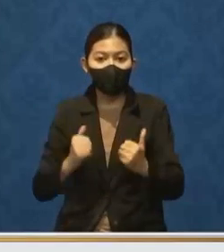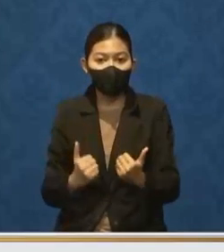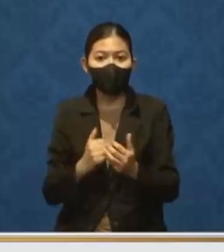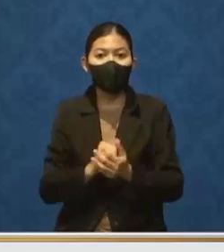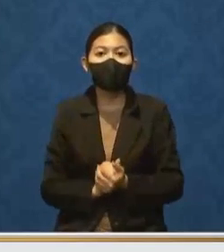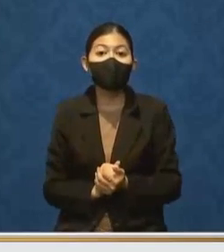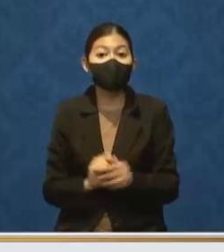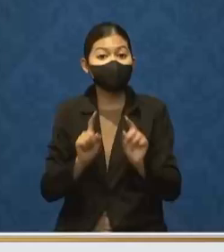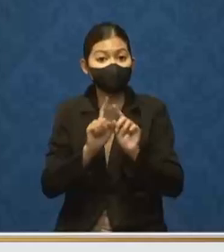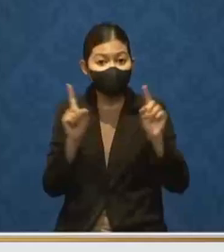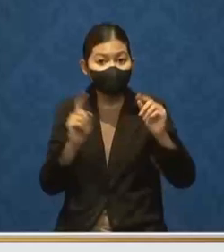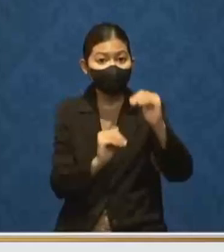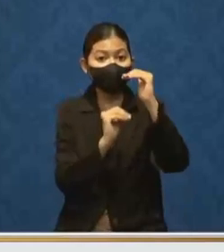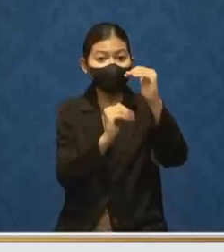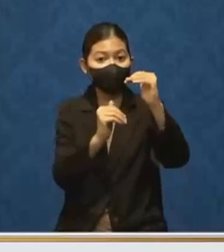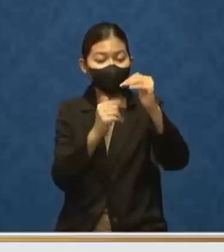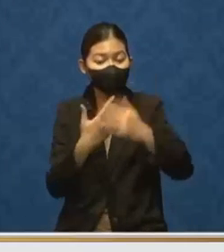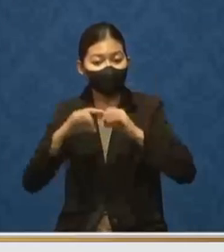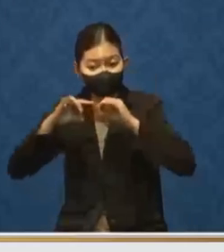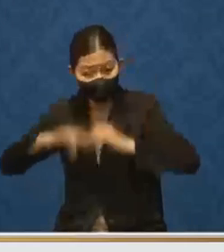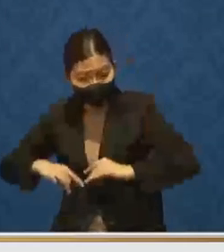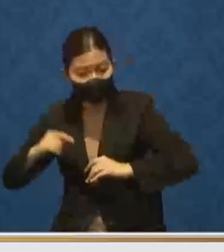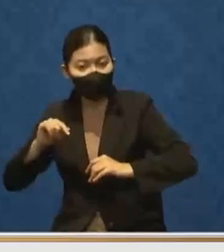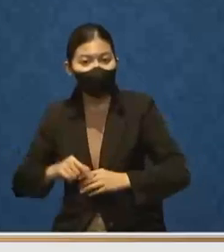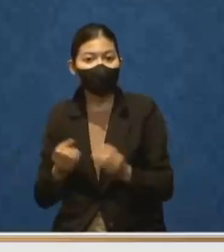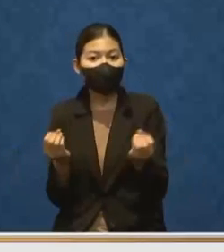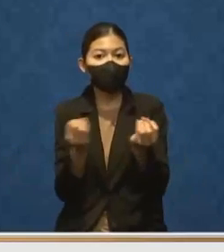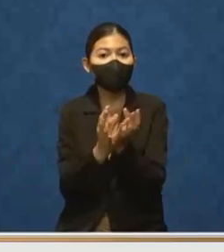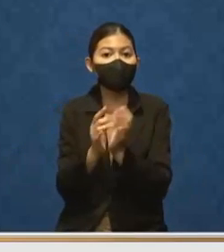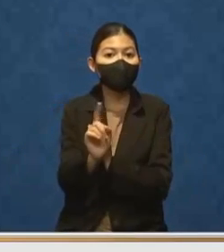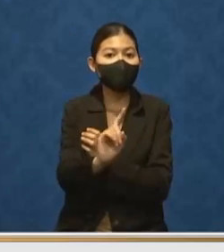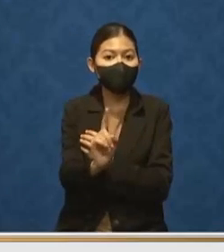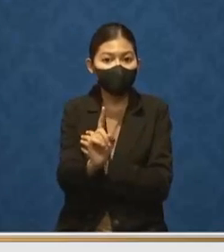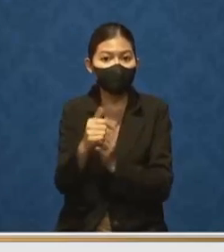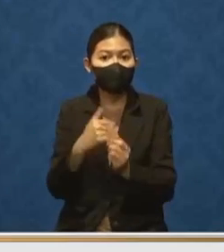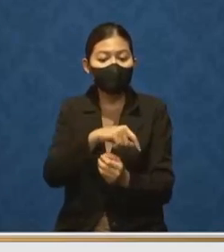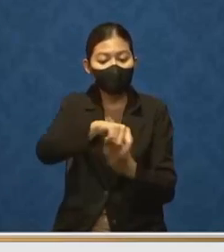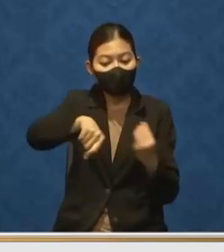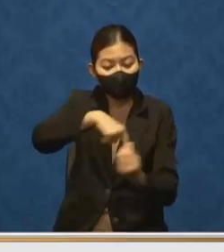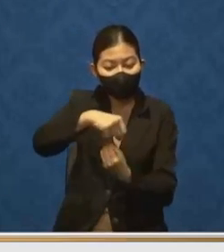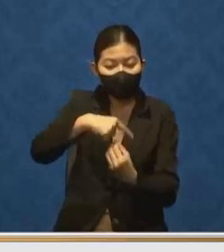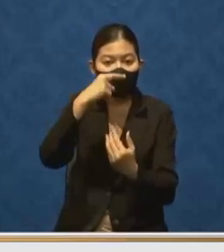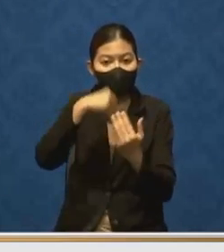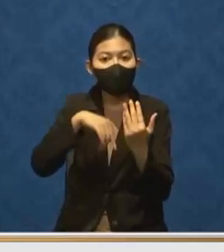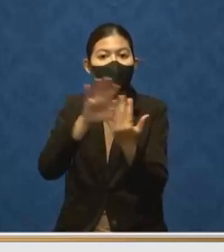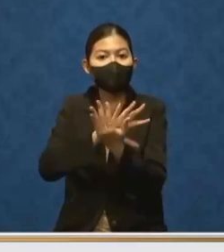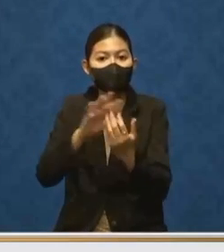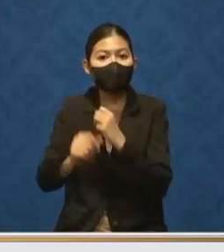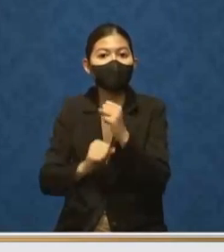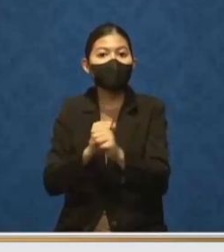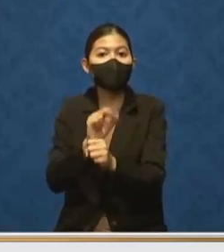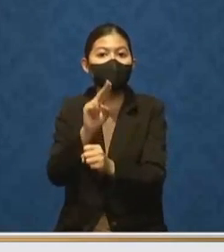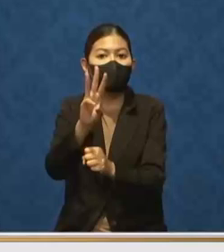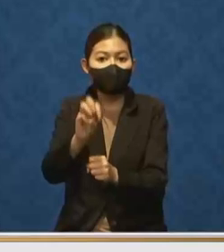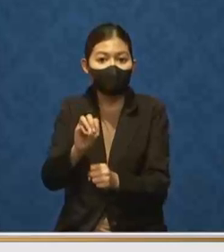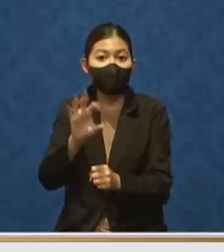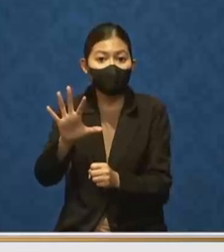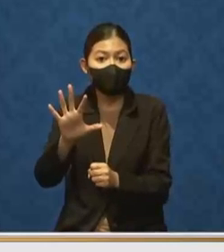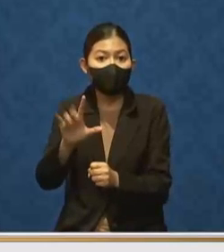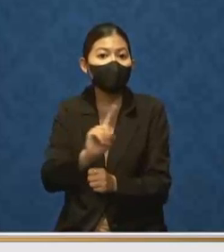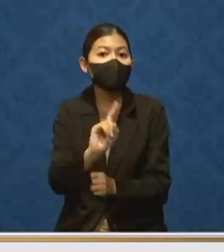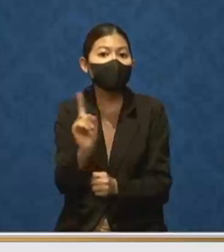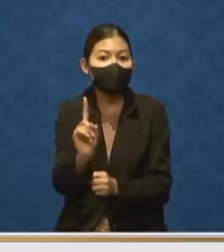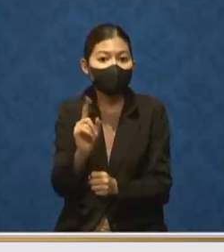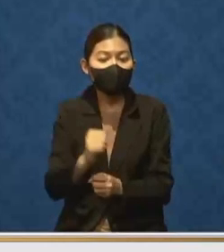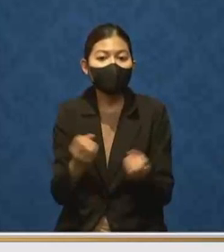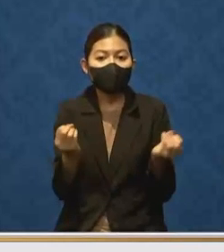จำกัดและปัจจัยเสี่ยงที่อาจจะส่งผลต่อการฟื้นตัวของเศรษฐกิจไทยในปี2565ได้แก่ผลกระท